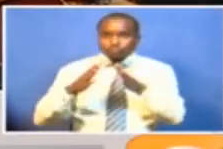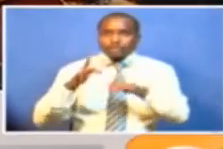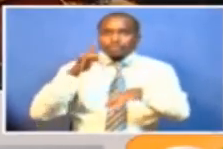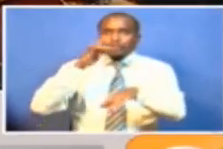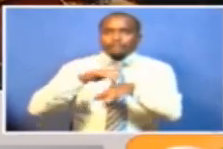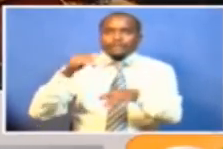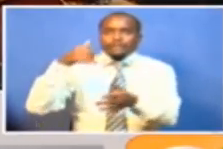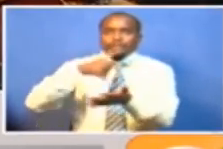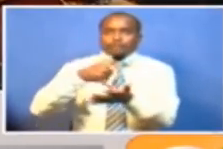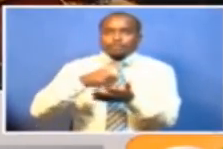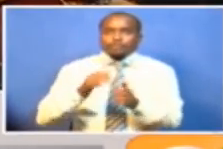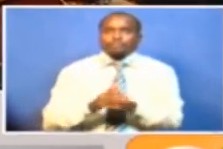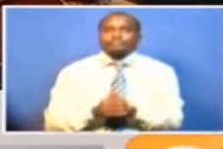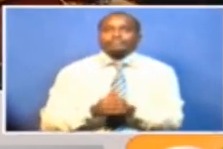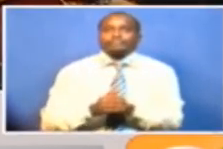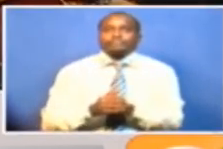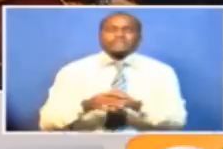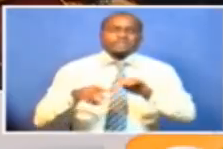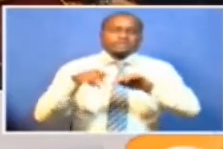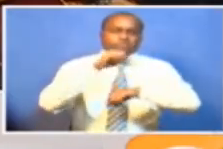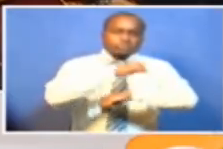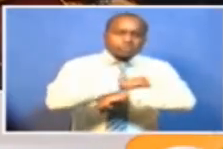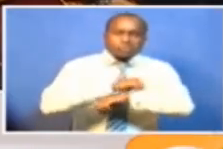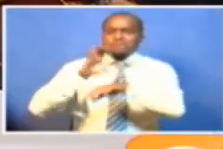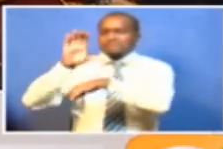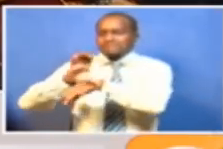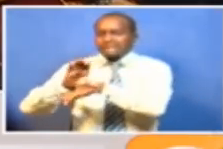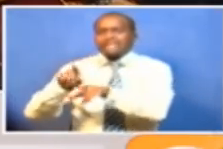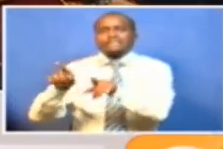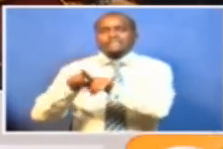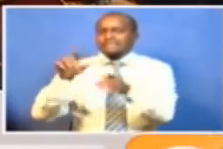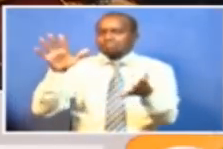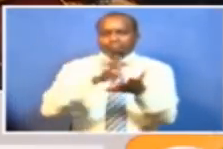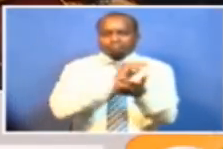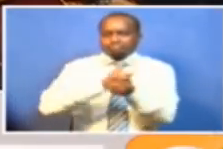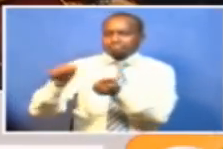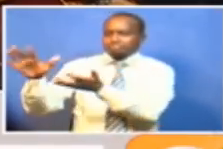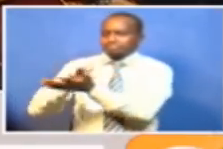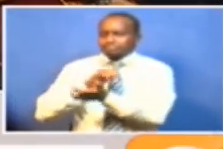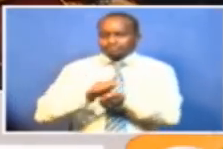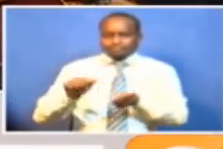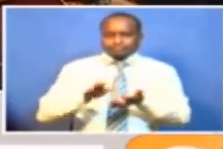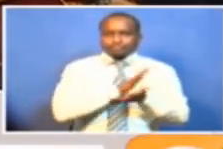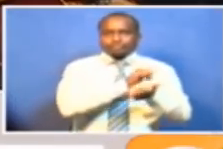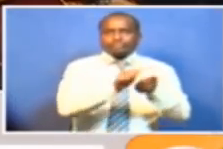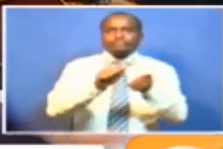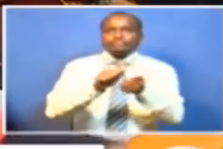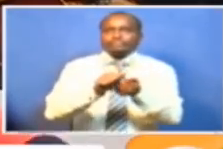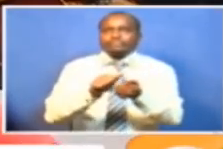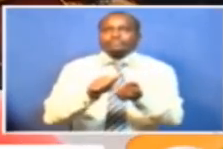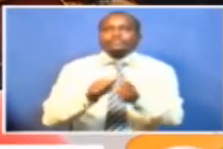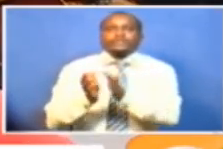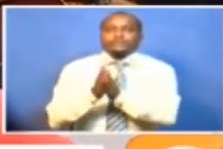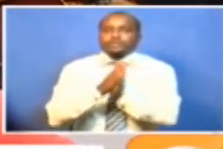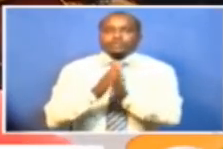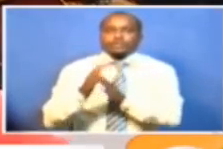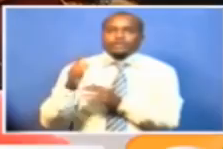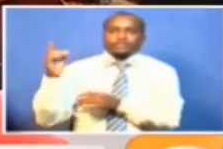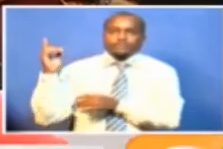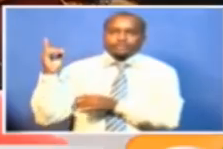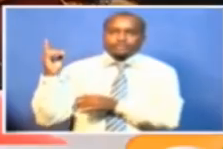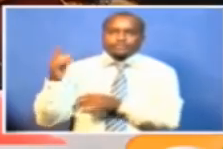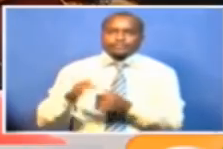na shughuli hiyo. Shule, makanisa pia ni miongoni mwa majumba yaliyobomolewa kwenye shughuli hiyo, kama anavyotueleza mwanahabari wetu